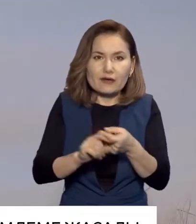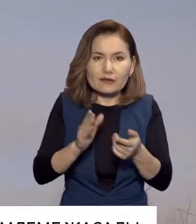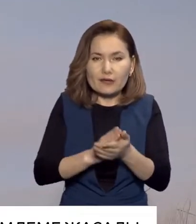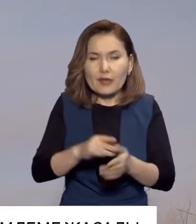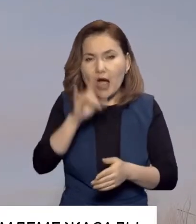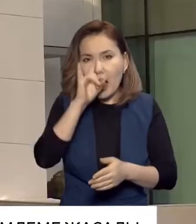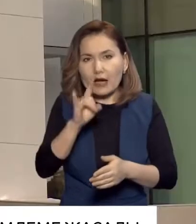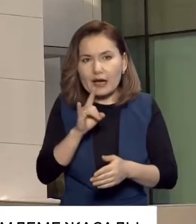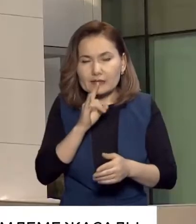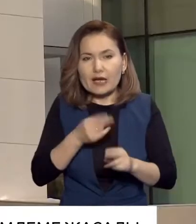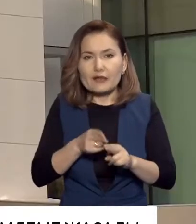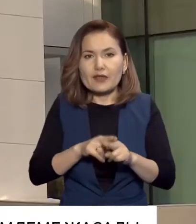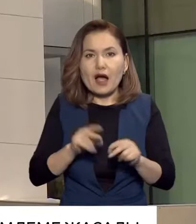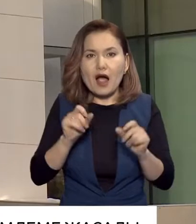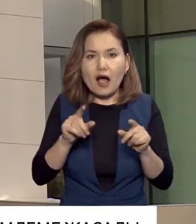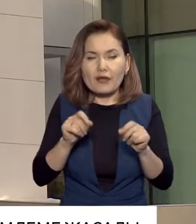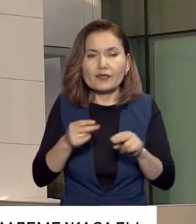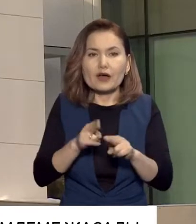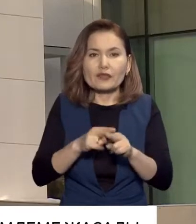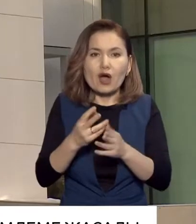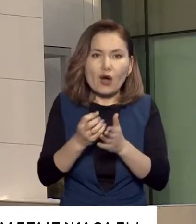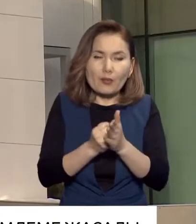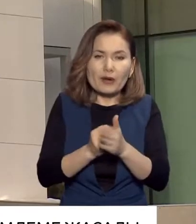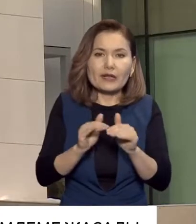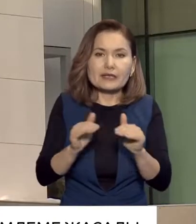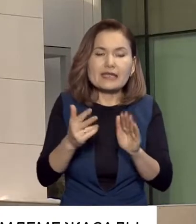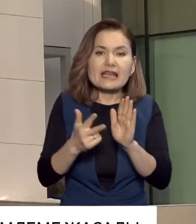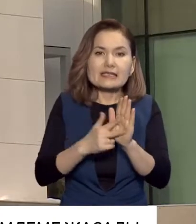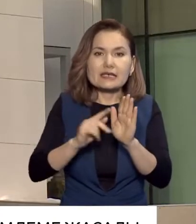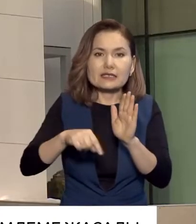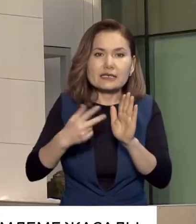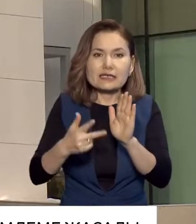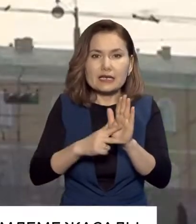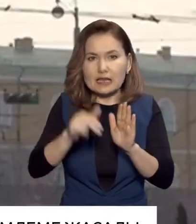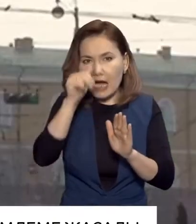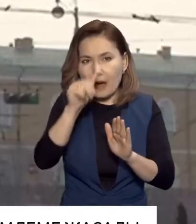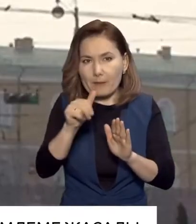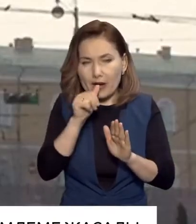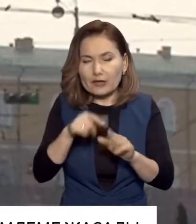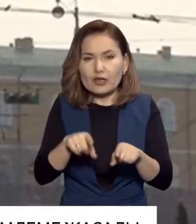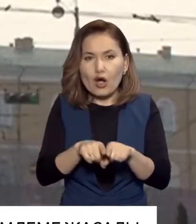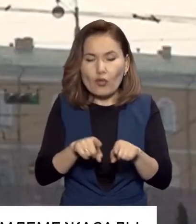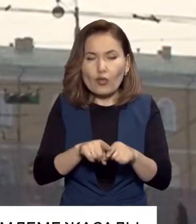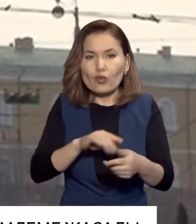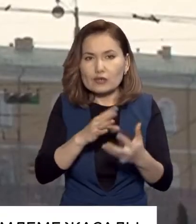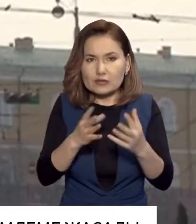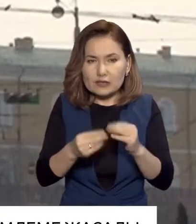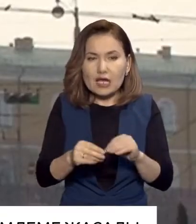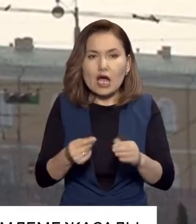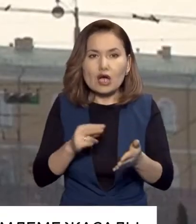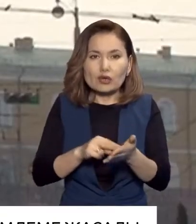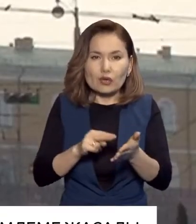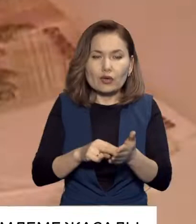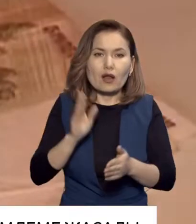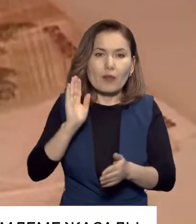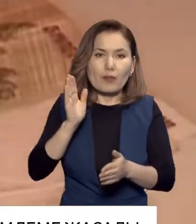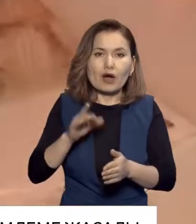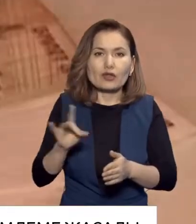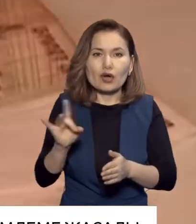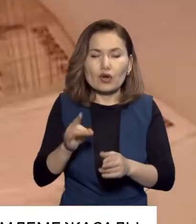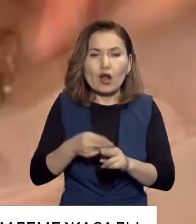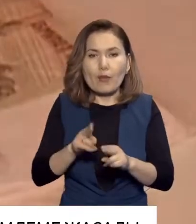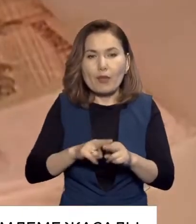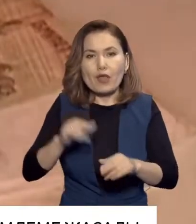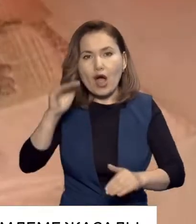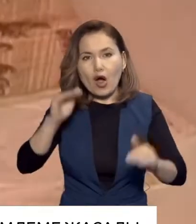Еліміздің қазіргі алтын валюта қорының деңгейі 8,8 айлық импорт көлемін жабуға жетеді. Алдағы күндері рубльдің